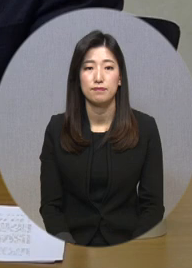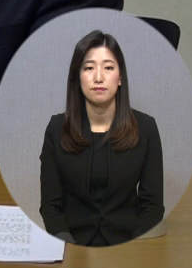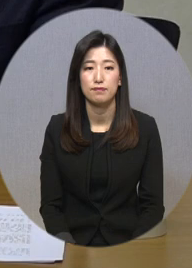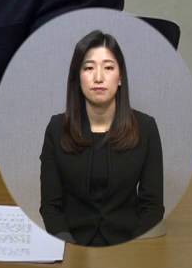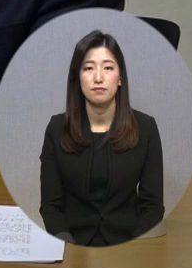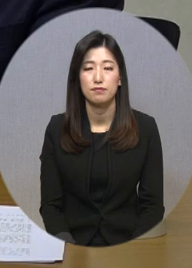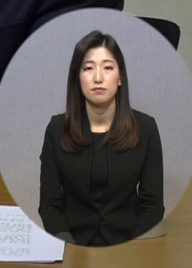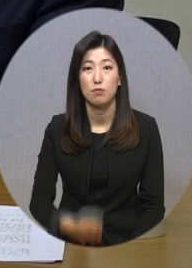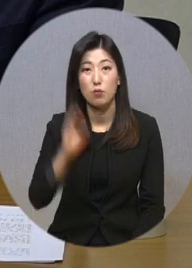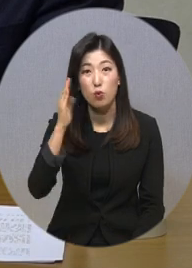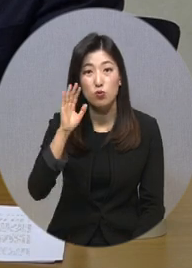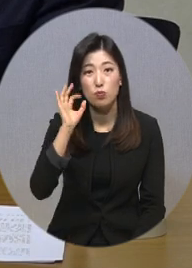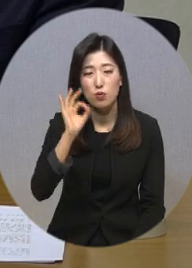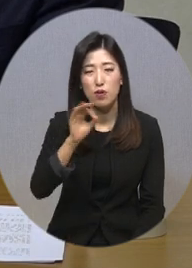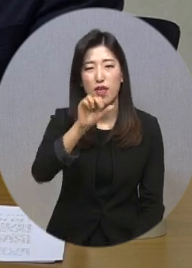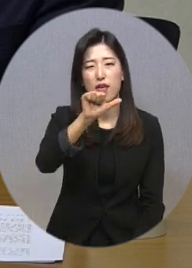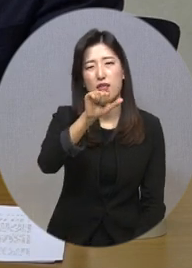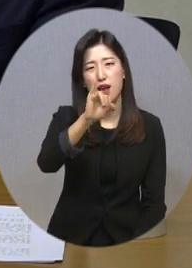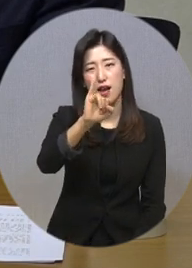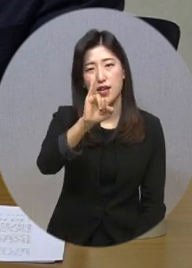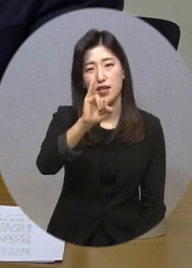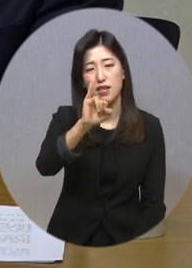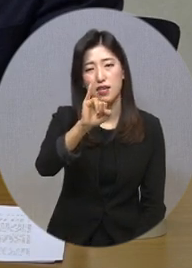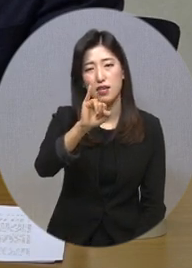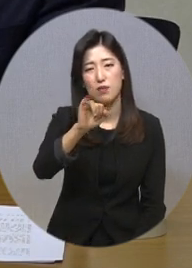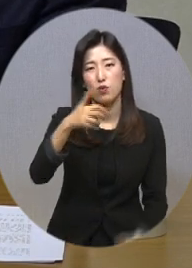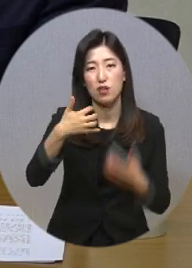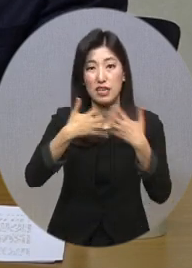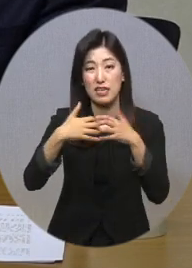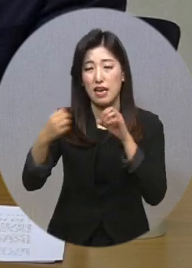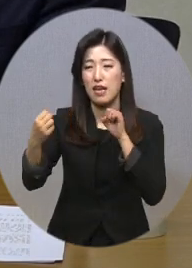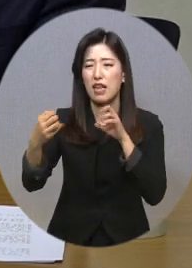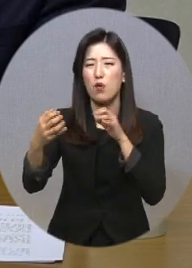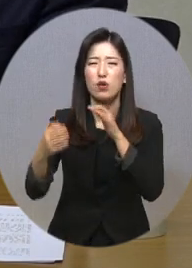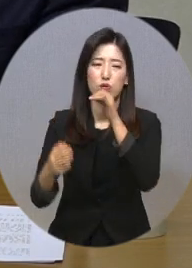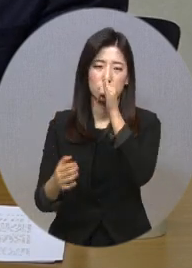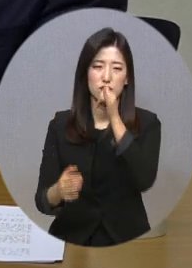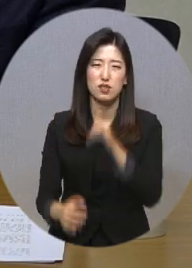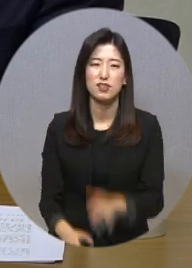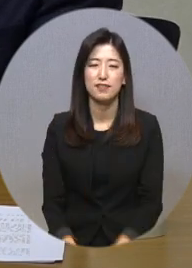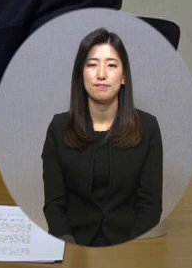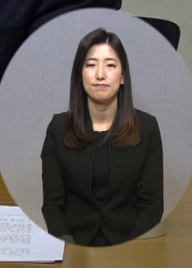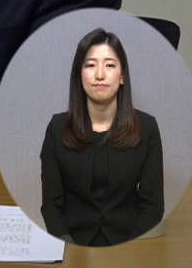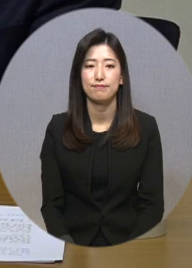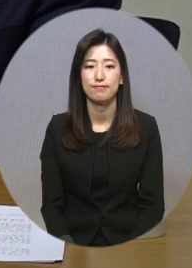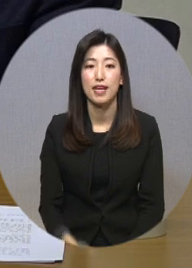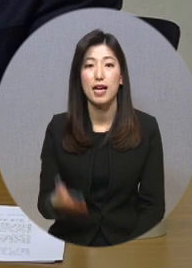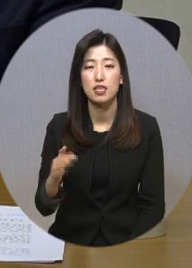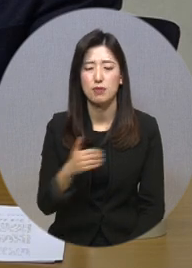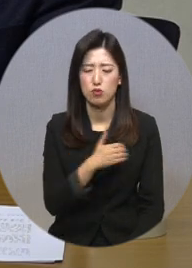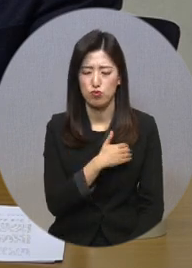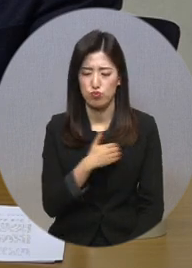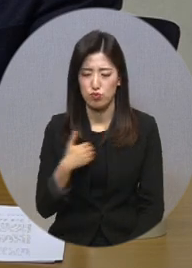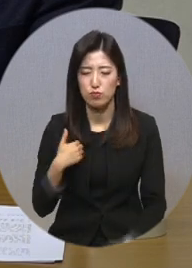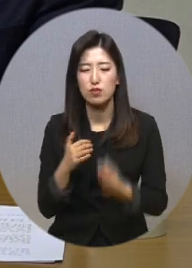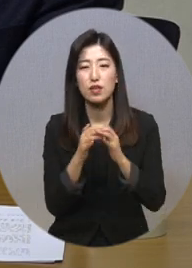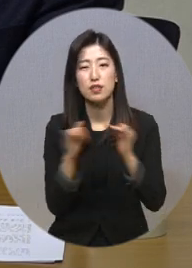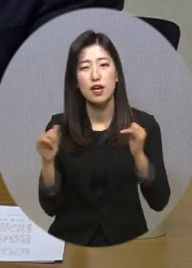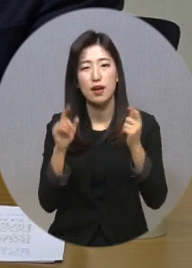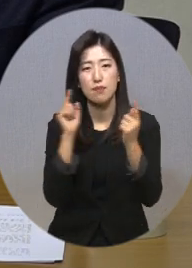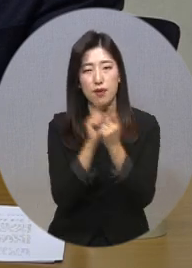AI와 대화하는 그런 광고가 나오던데 이분들이 충분히 대화하고